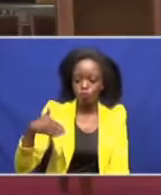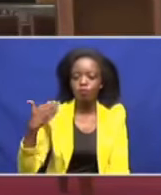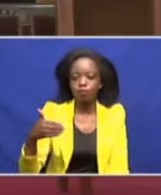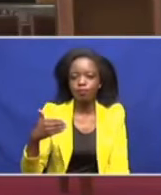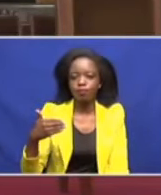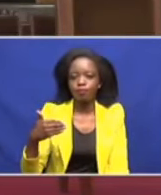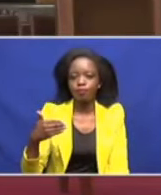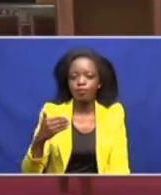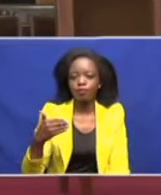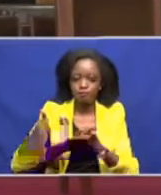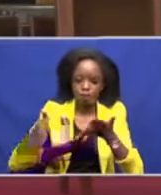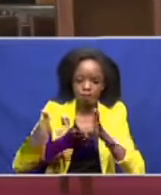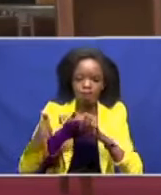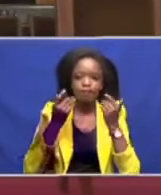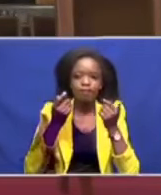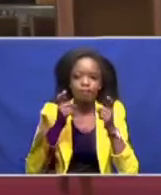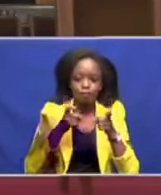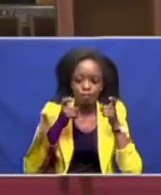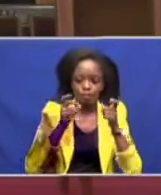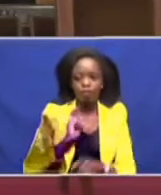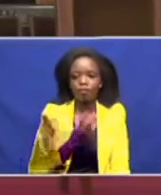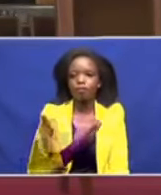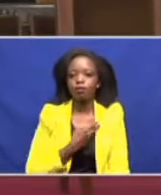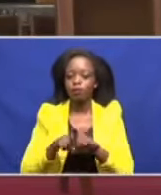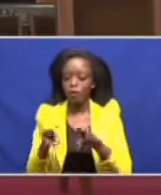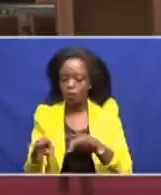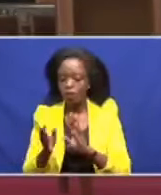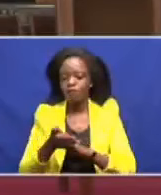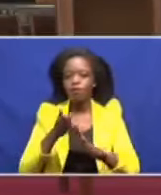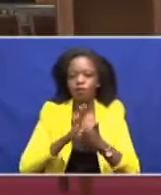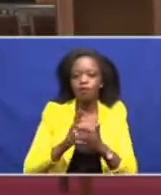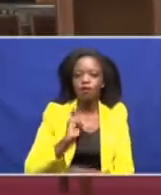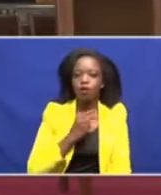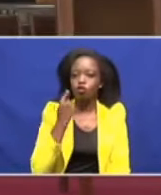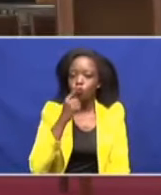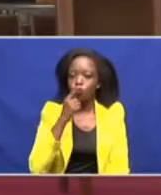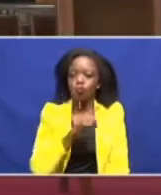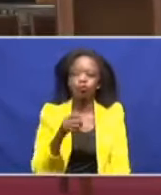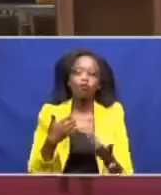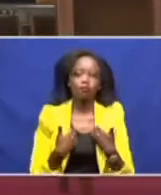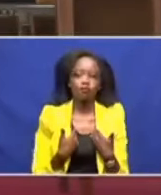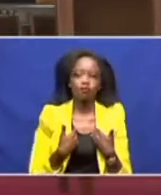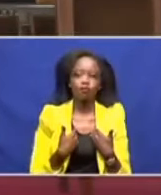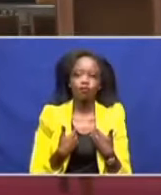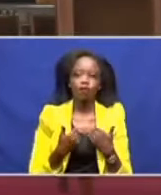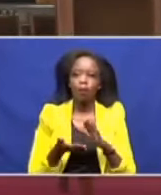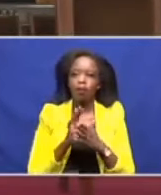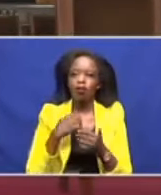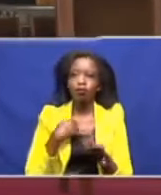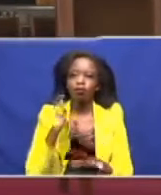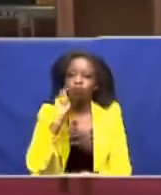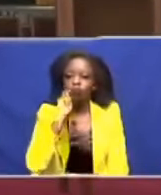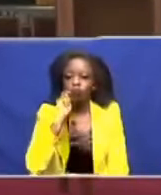siku, tusamehe makosa yetu kama tunavyowasamehe na sisi waliotukosea, usitutie katika